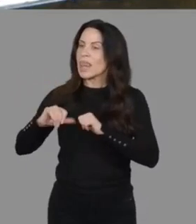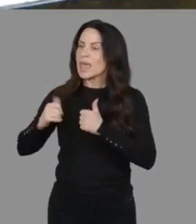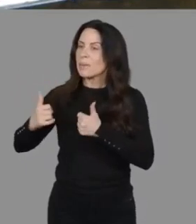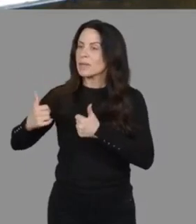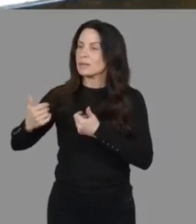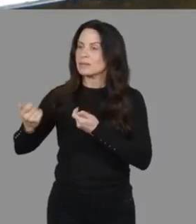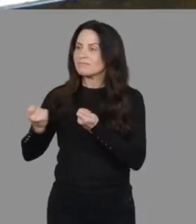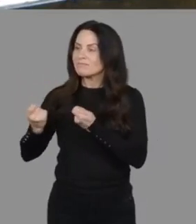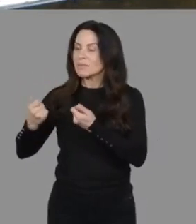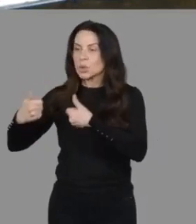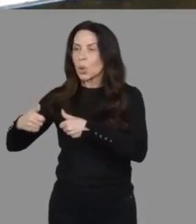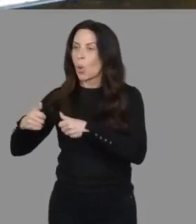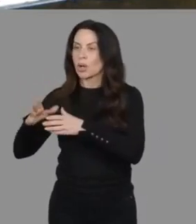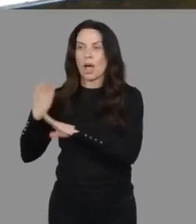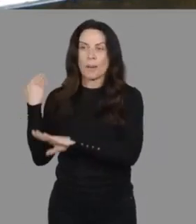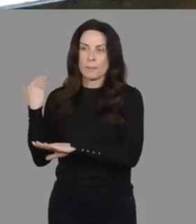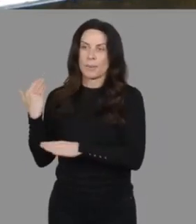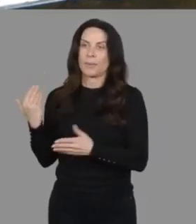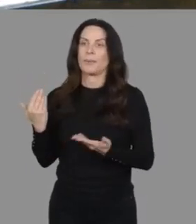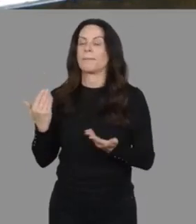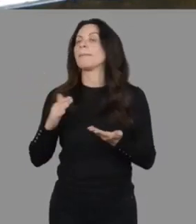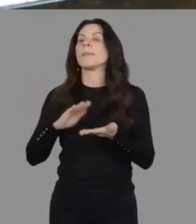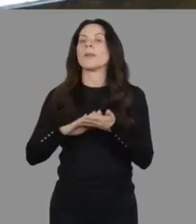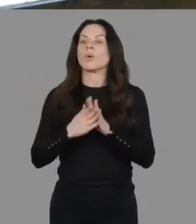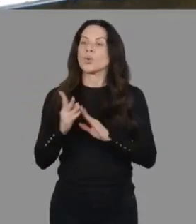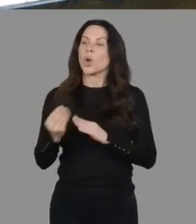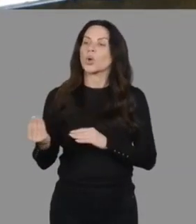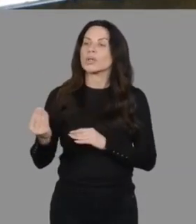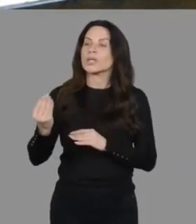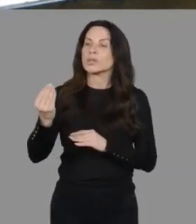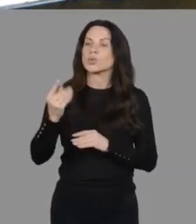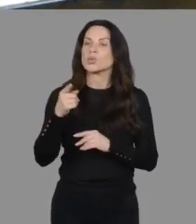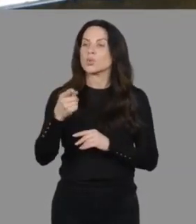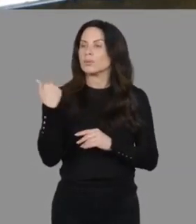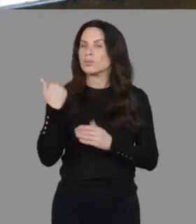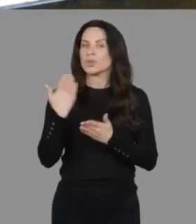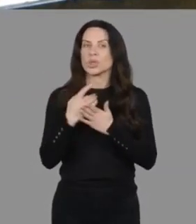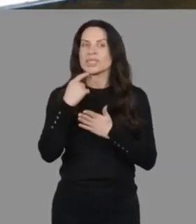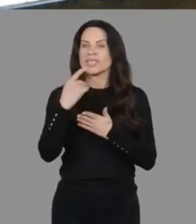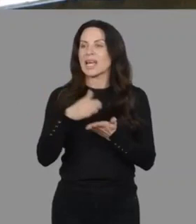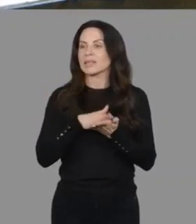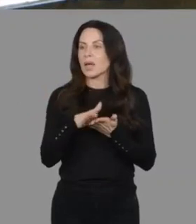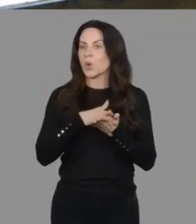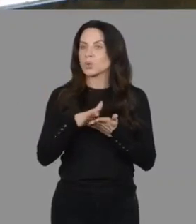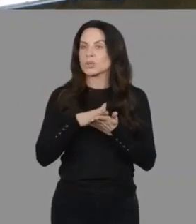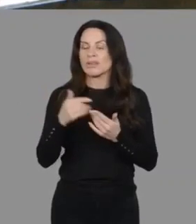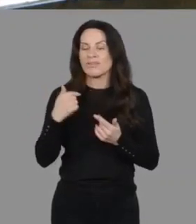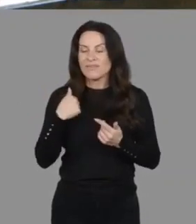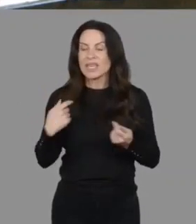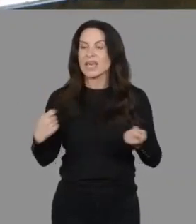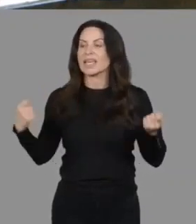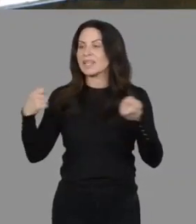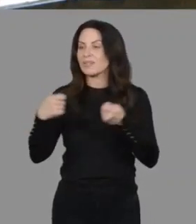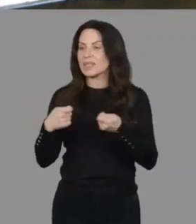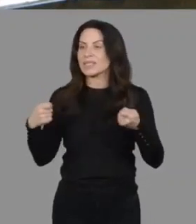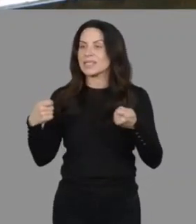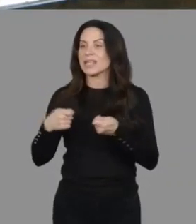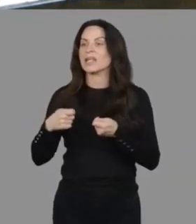Letzt, zusätzlich zu den ganzen angesprochenen Ausgaben, investieren wir massiv in